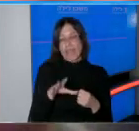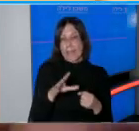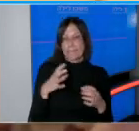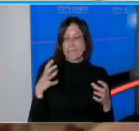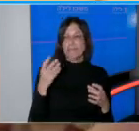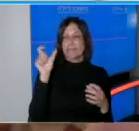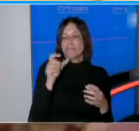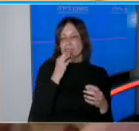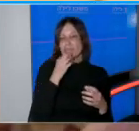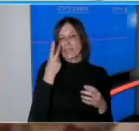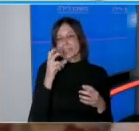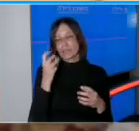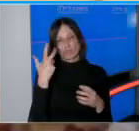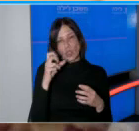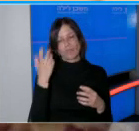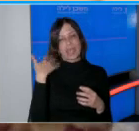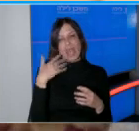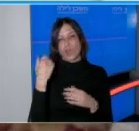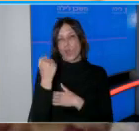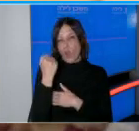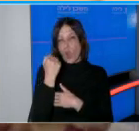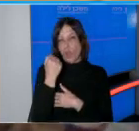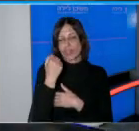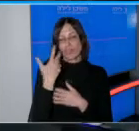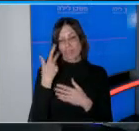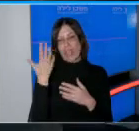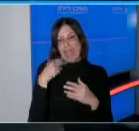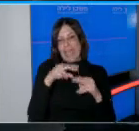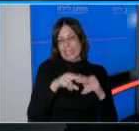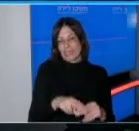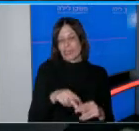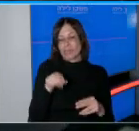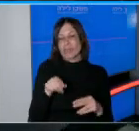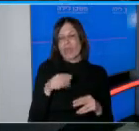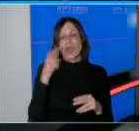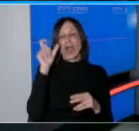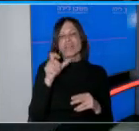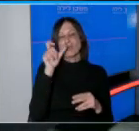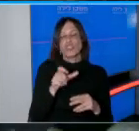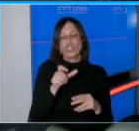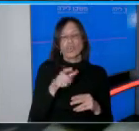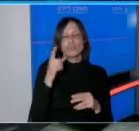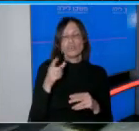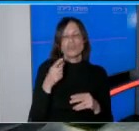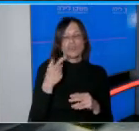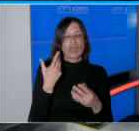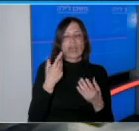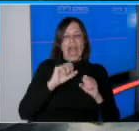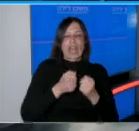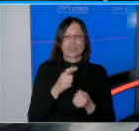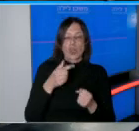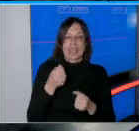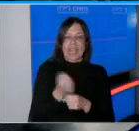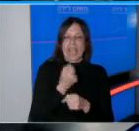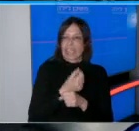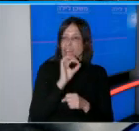ה-20, 30, כי הם היה להם הכי הרבה כוחות והכי הרבה רזרבות. פה, אלה החבר'ה שאתה מפרק להם את החיים, הרסת להם את הקריירה, הרסת, כן, והקריירה